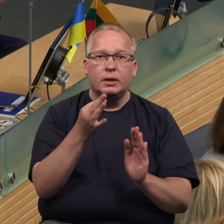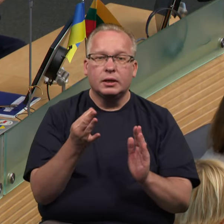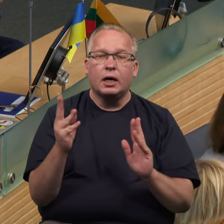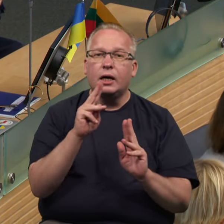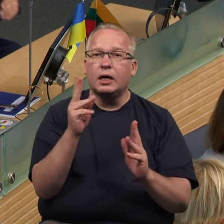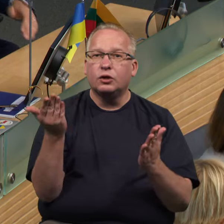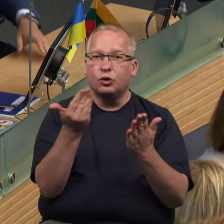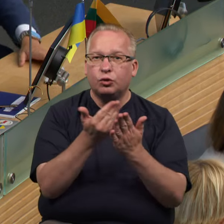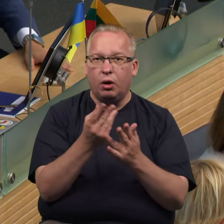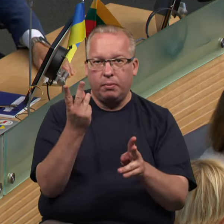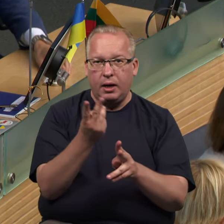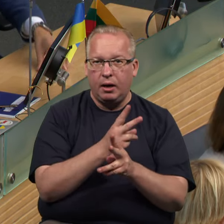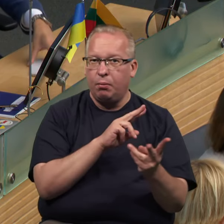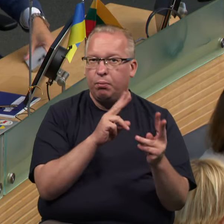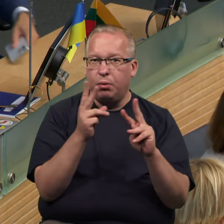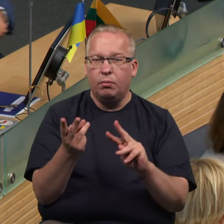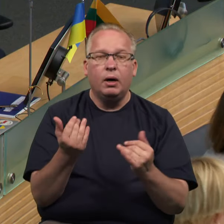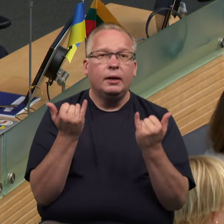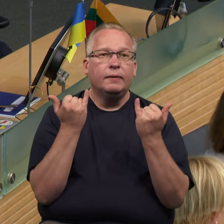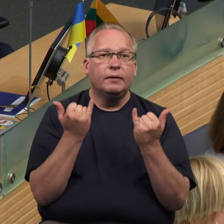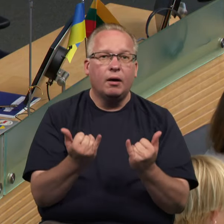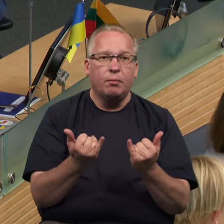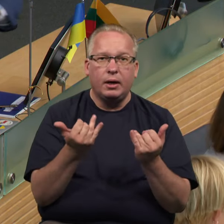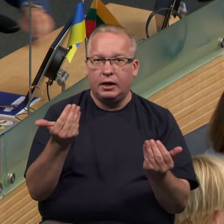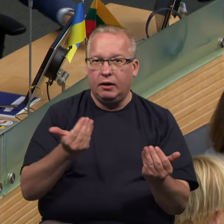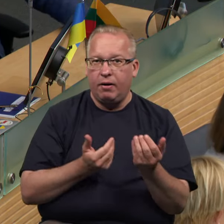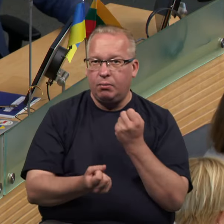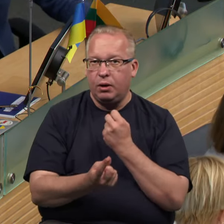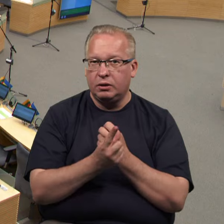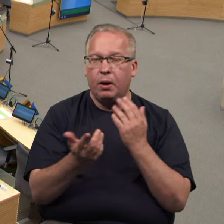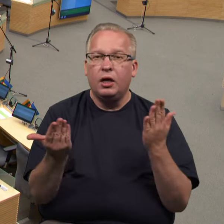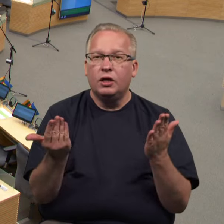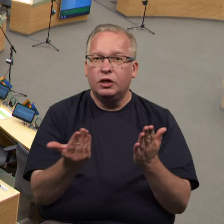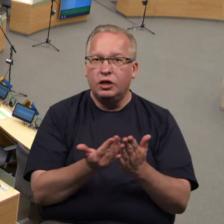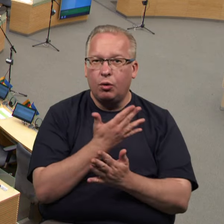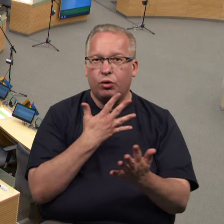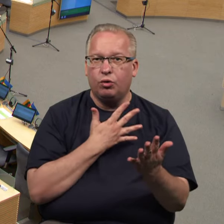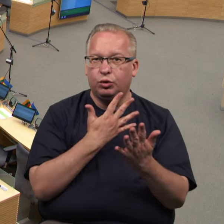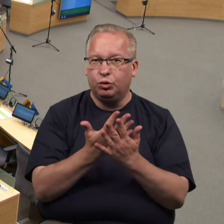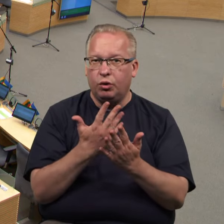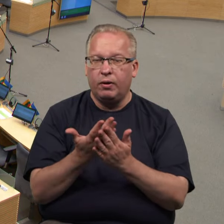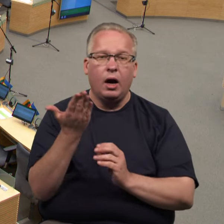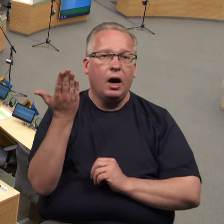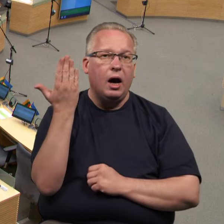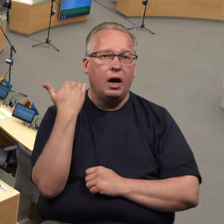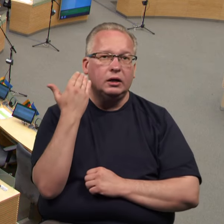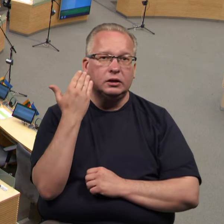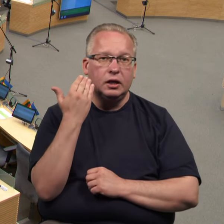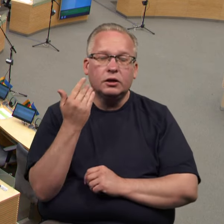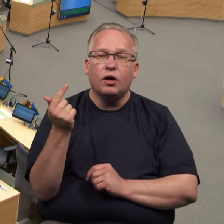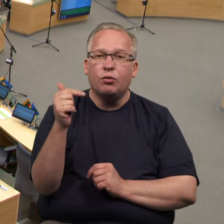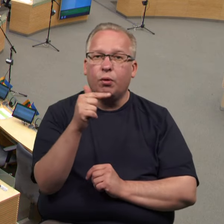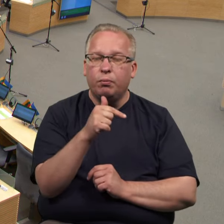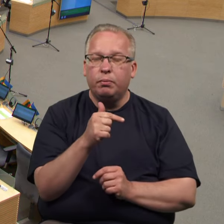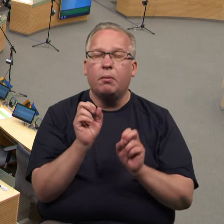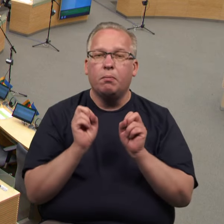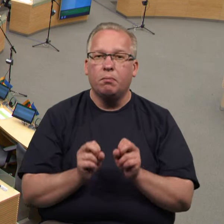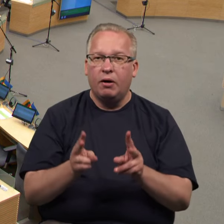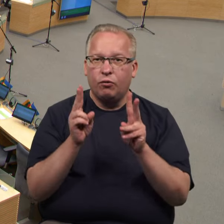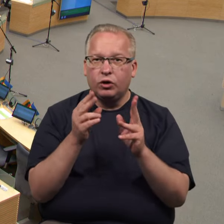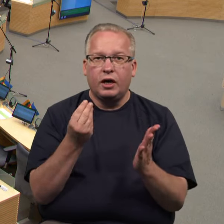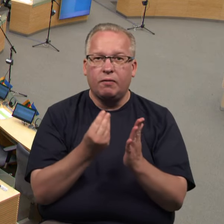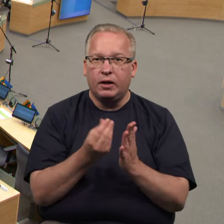reikalingi dėl pokyčių dabarties realijose atsirado naujos ir suaktyvėjo ankstesnės geopolitinės grėsmės